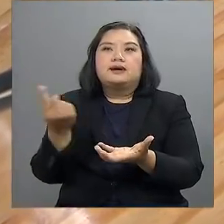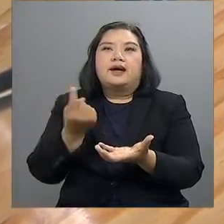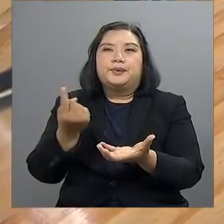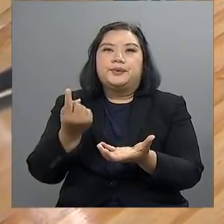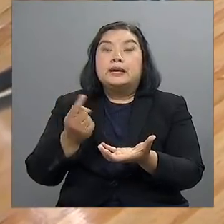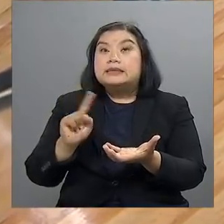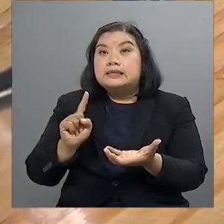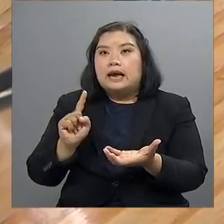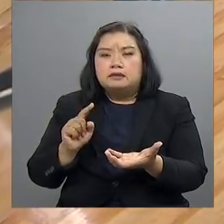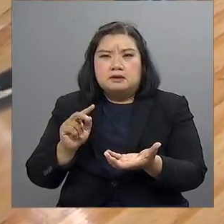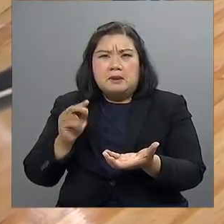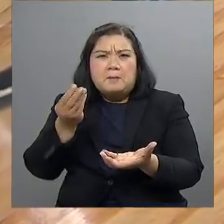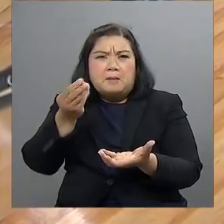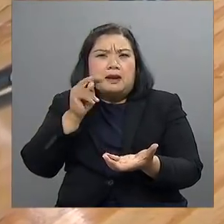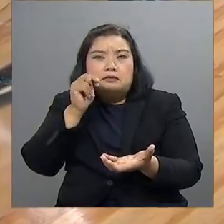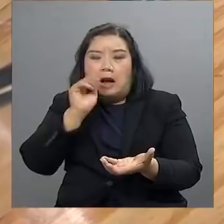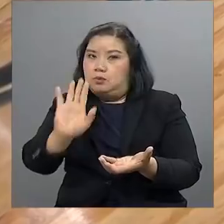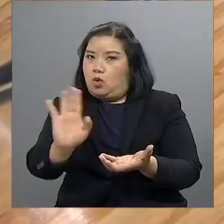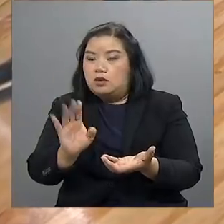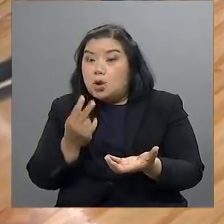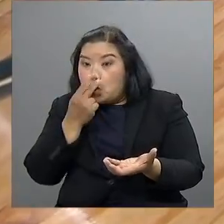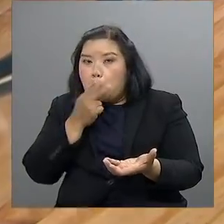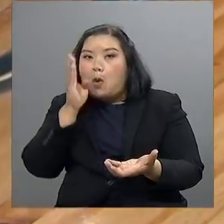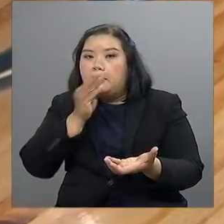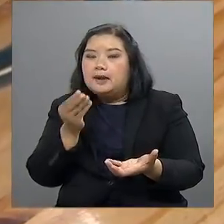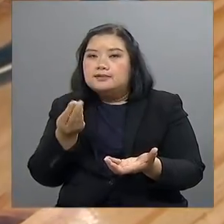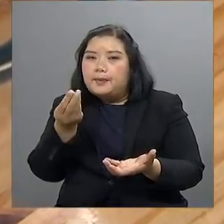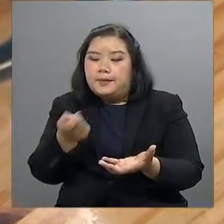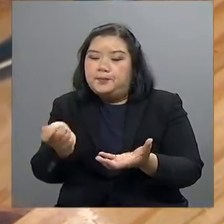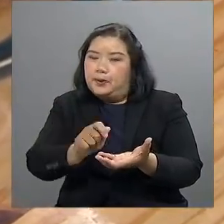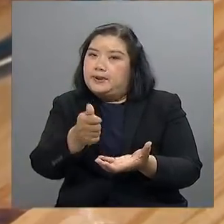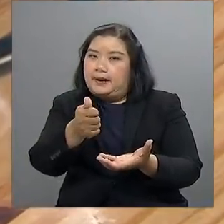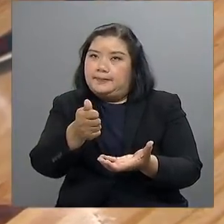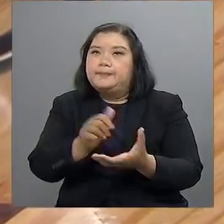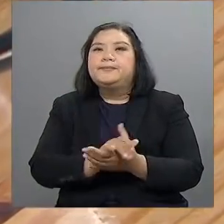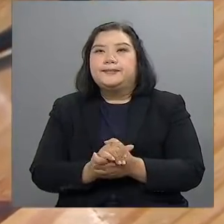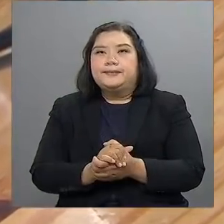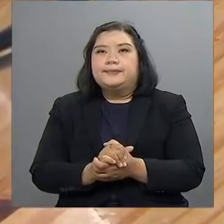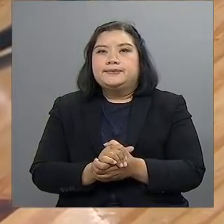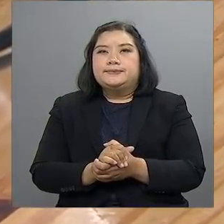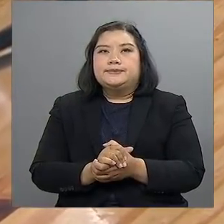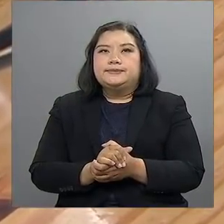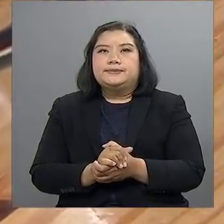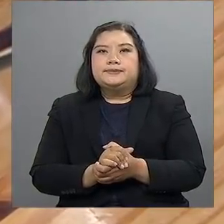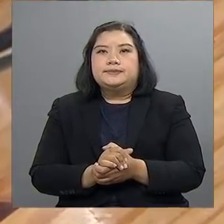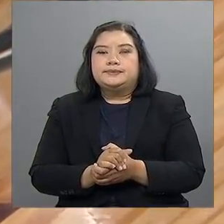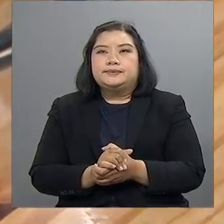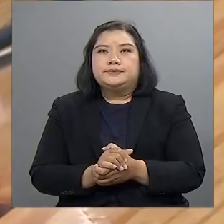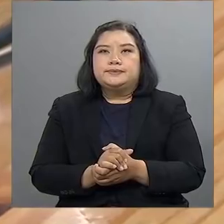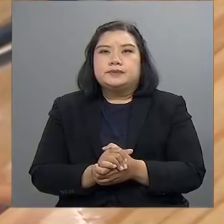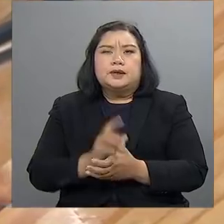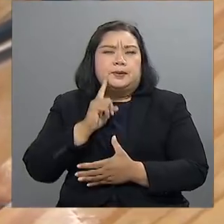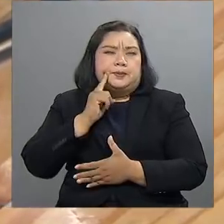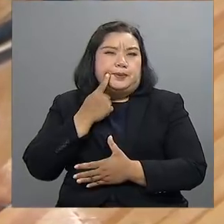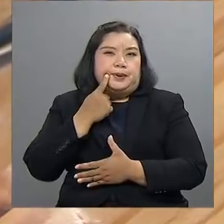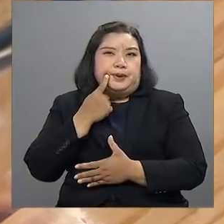ลงไปนะคะเราตักแต่ตรงที่เป็นส่วนของพริกเผาที่บดละเอียดอย่างนี้ค่ะ1ช้อนโต๊ะนะคะเพิ่มความเปรี้ยวด้วยน้ำมะนาวประมาณ2ช้อน